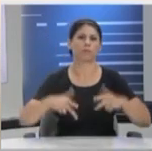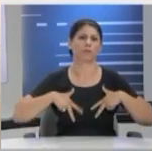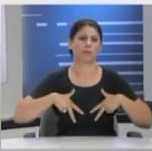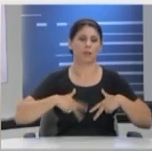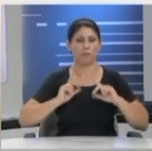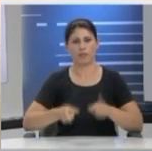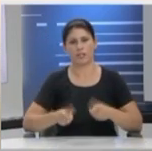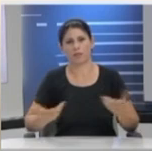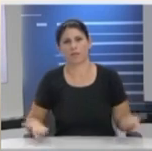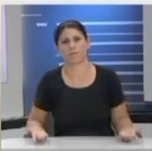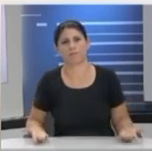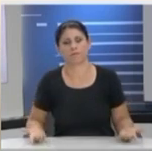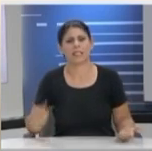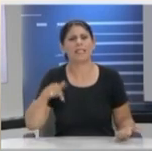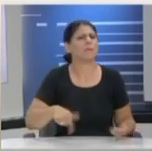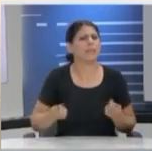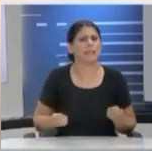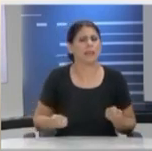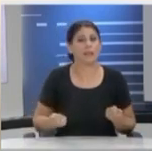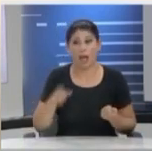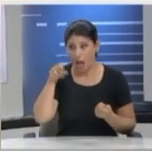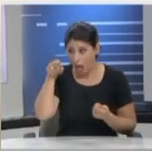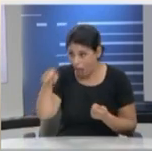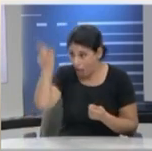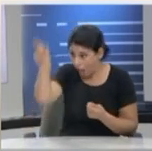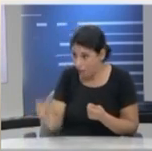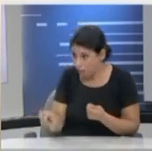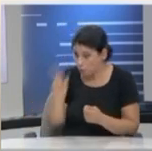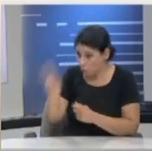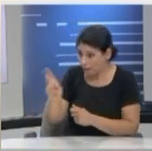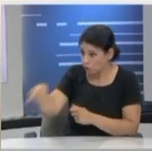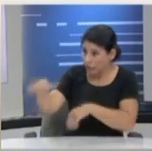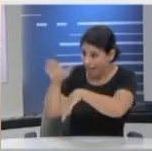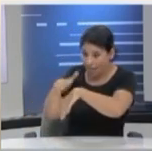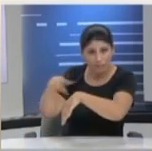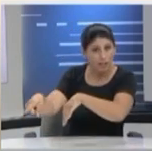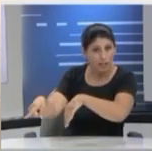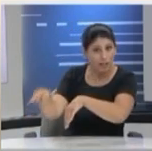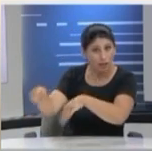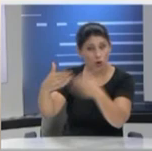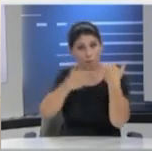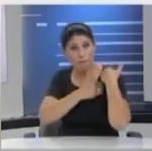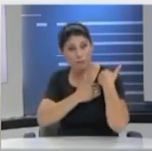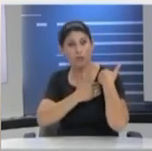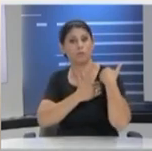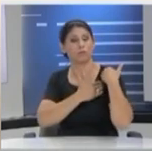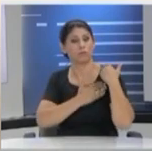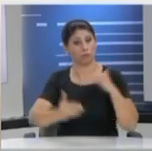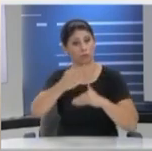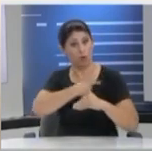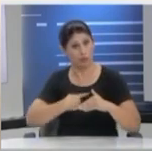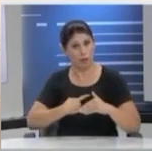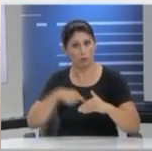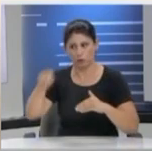Αποφασίστε. Σήμερα τι κάνατε, τον βάλατε αυτό που καταγγέλατε, ότι έφταιγε, ήταν ο υπεύθυνος, προϊστάμενος, όλα